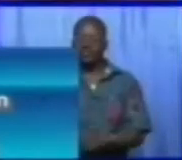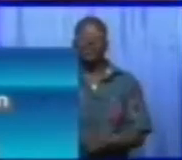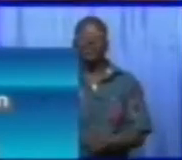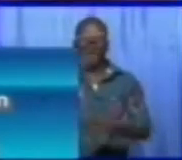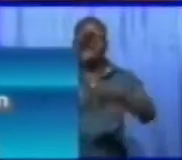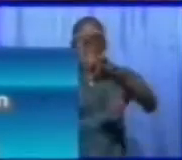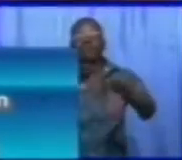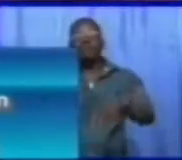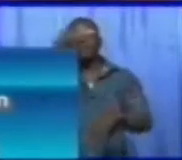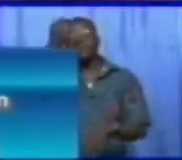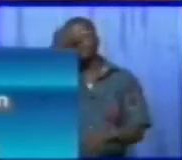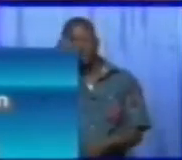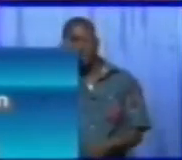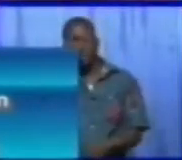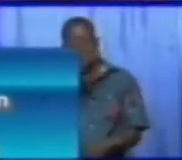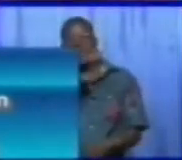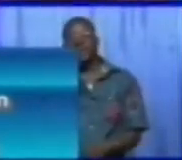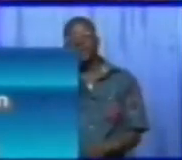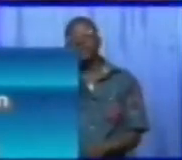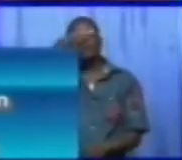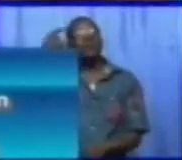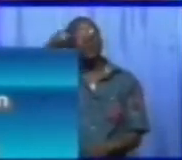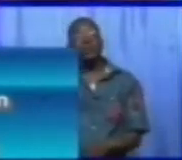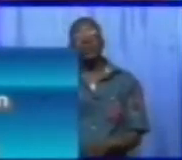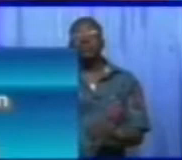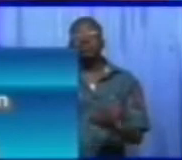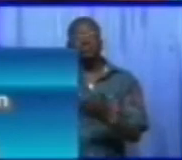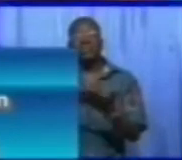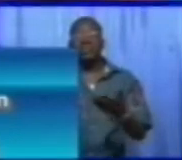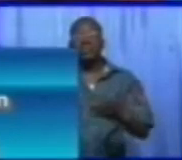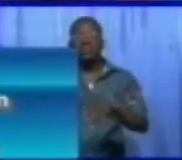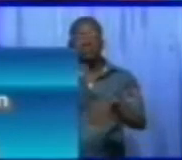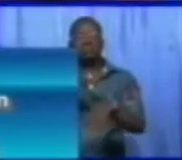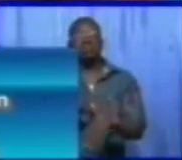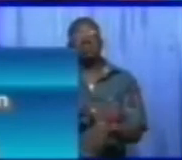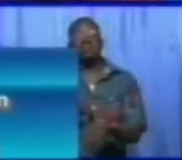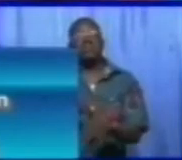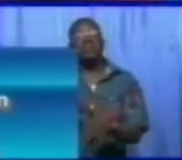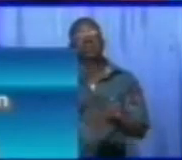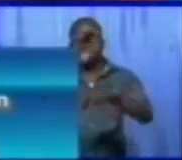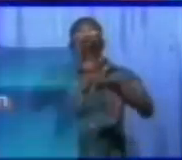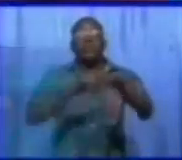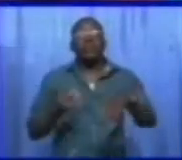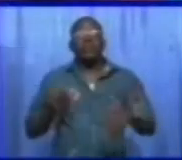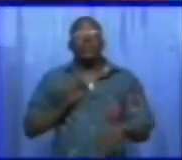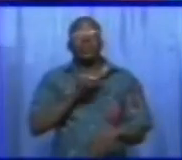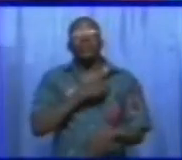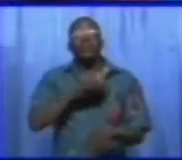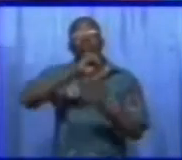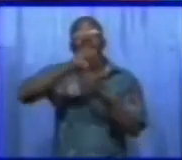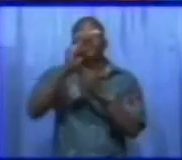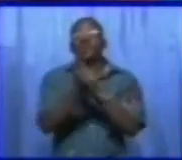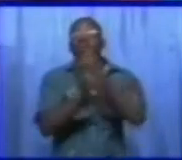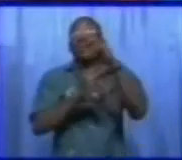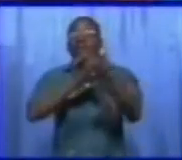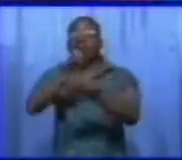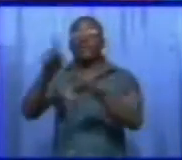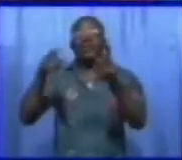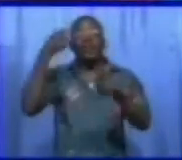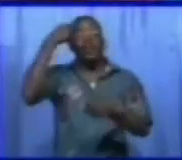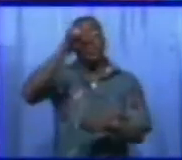l'appel de nos gouvernants qui ne cesse depuis un certain moment de nous interpeller, nous, société civile,